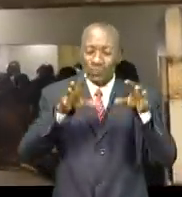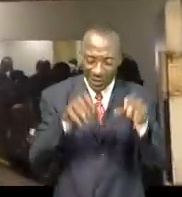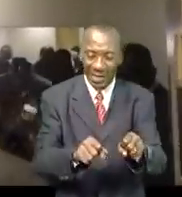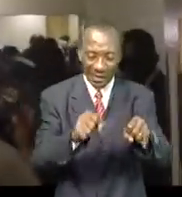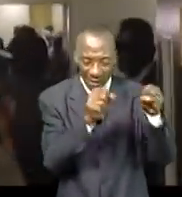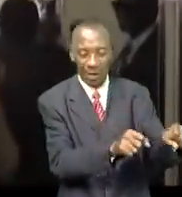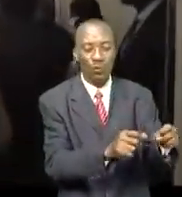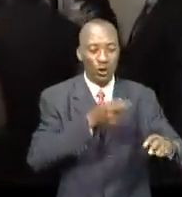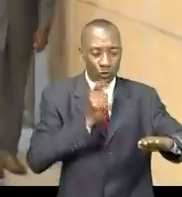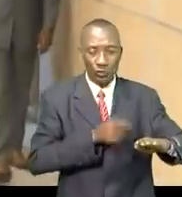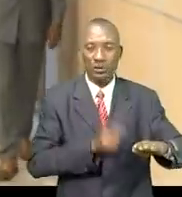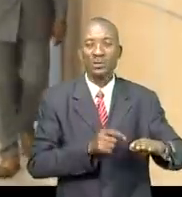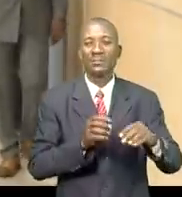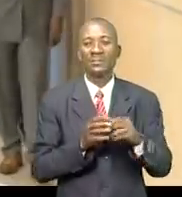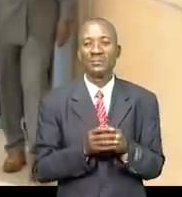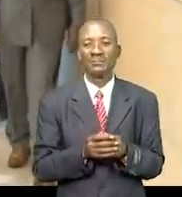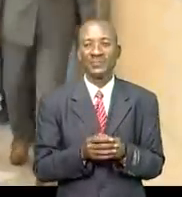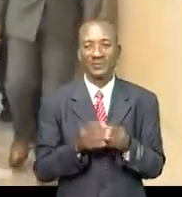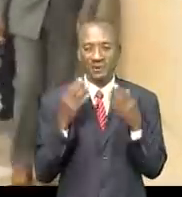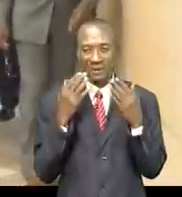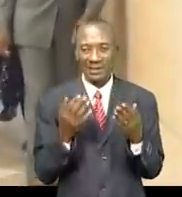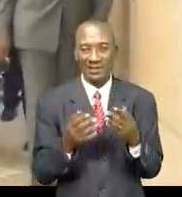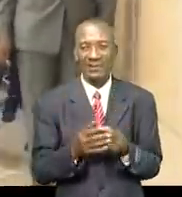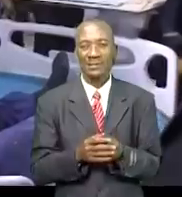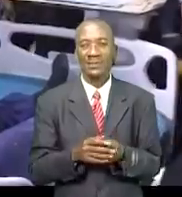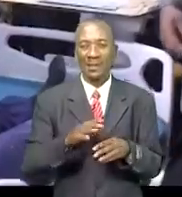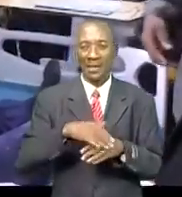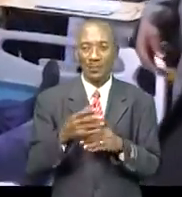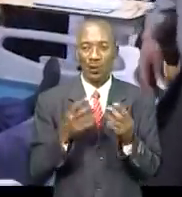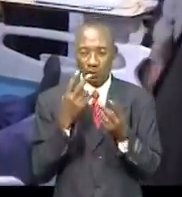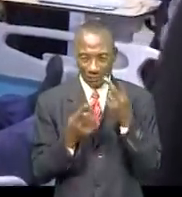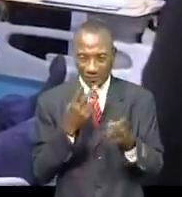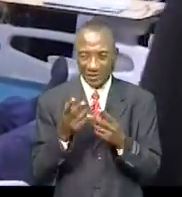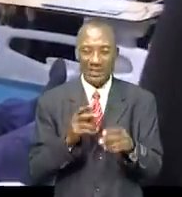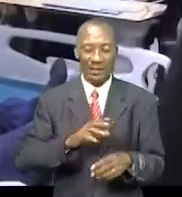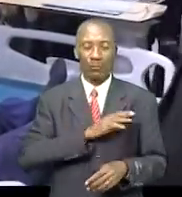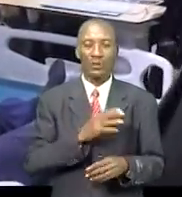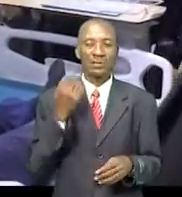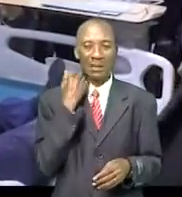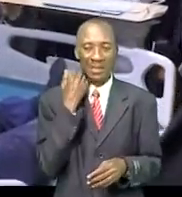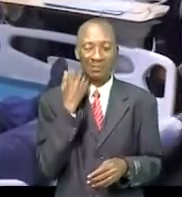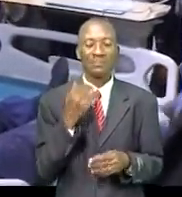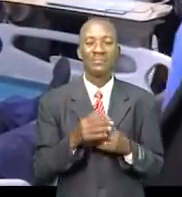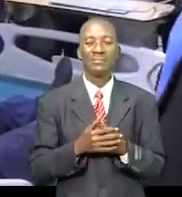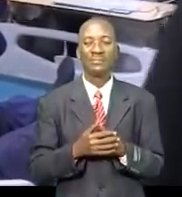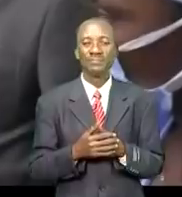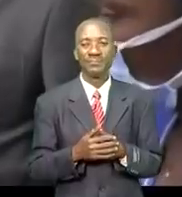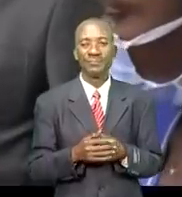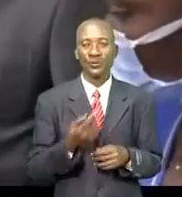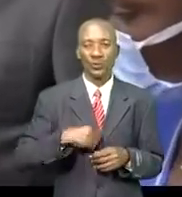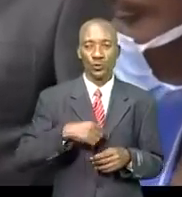comme de l'armée ont rendu une visite de réconfort aux blessés internés à Hachi Hospital. Nous sommes tous